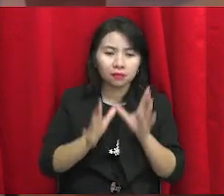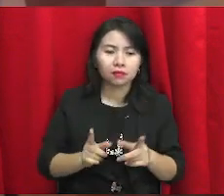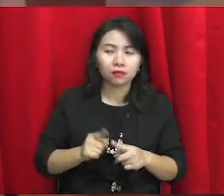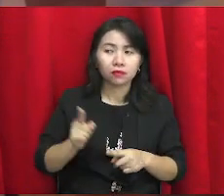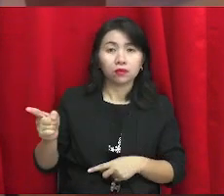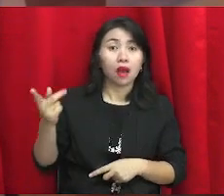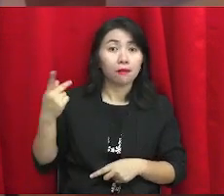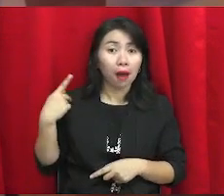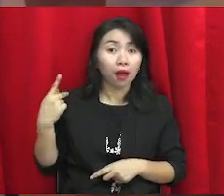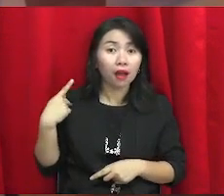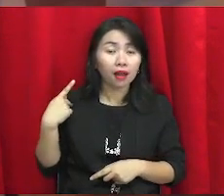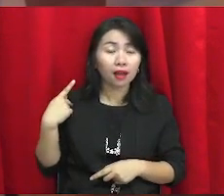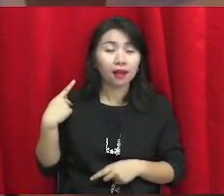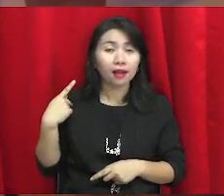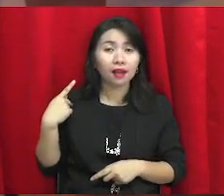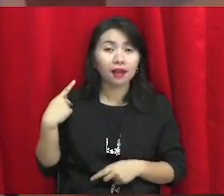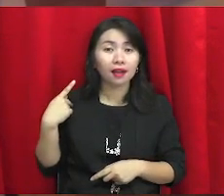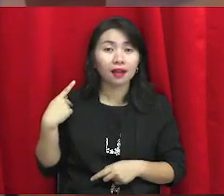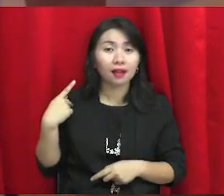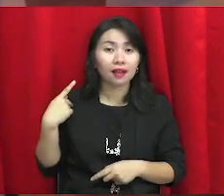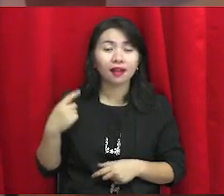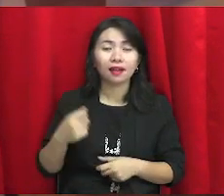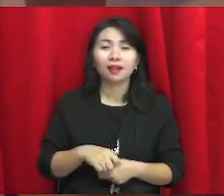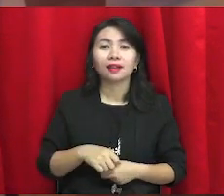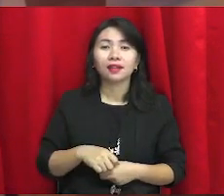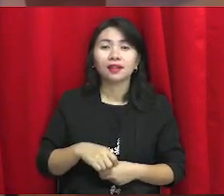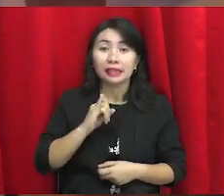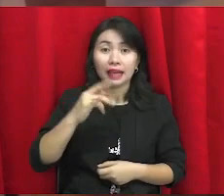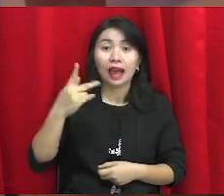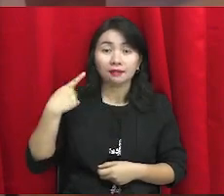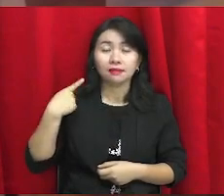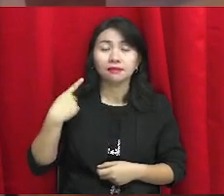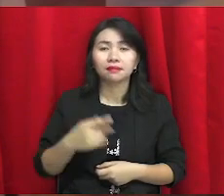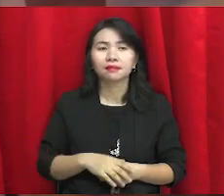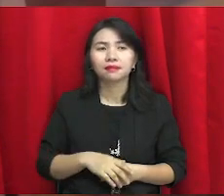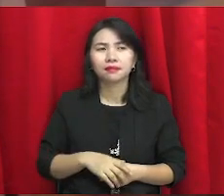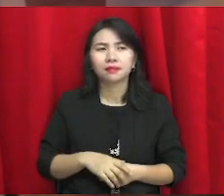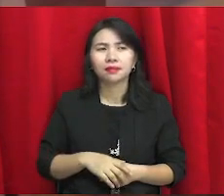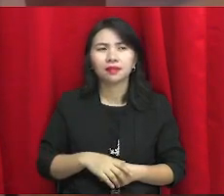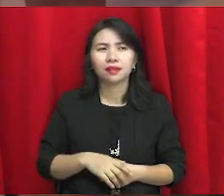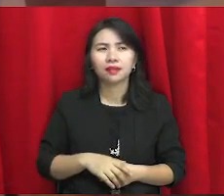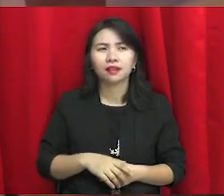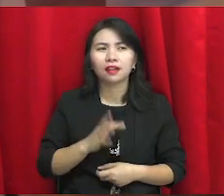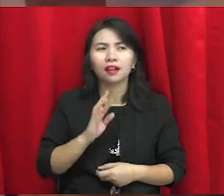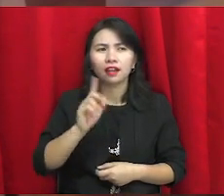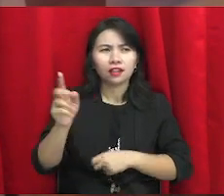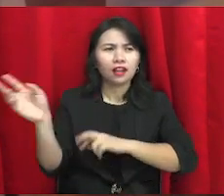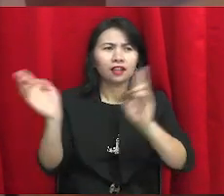ba? Meron kaya ngayon talaga na handa kang magtiis.